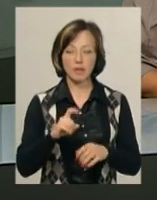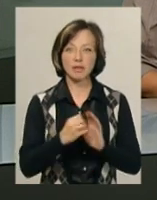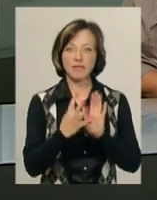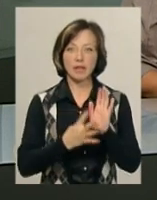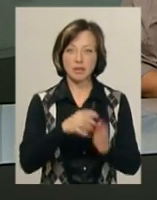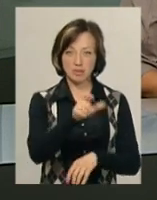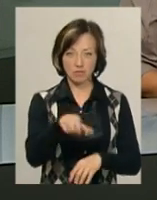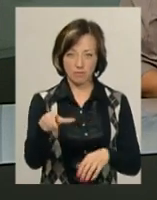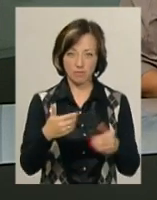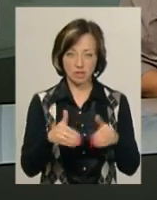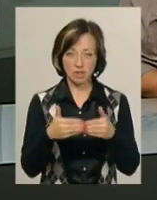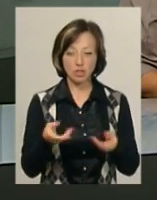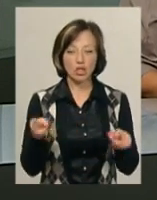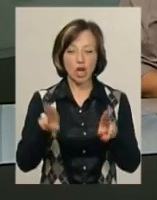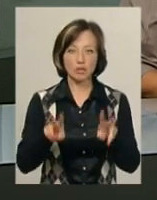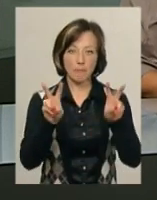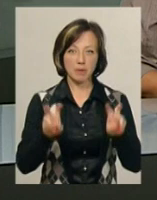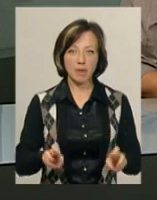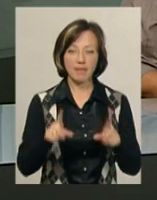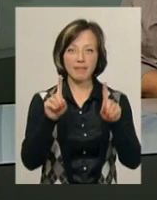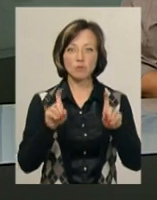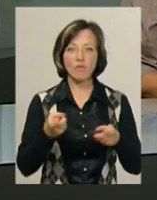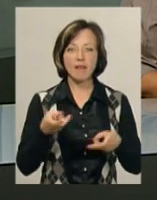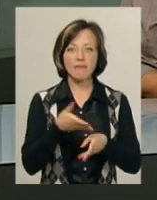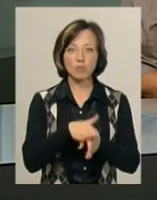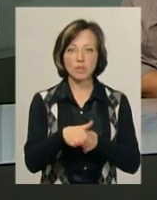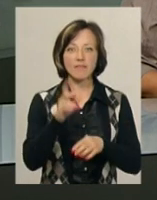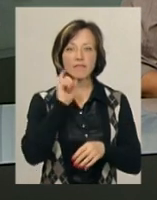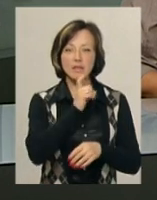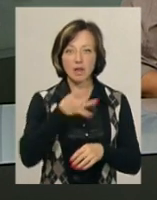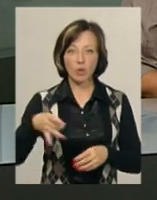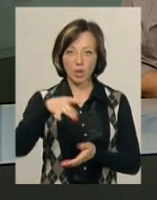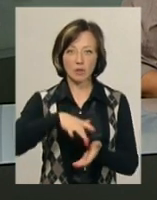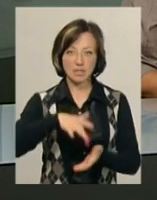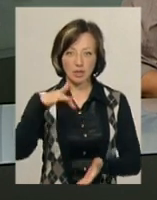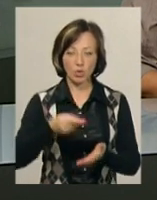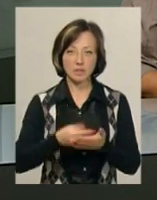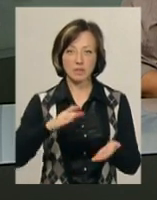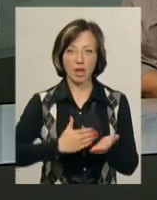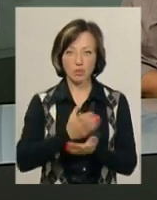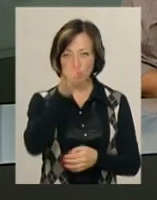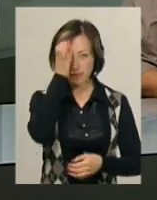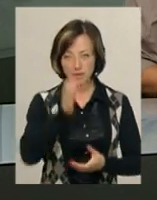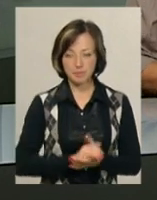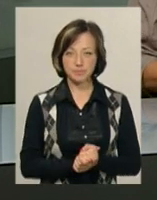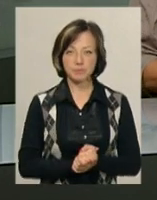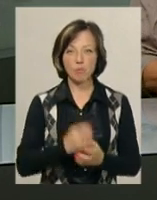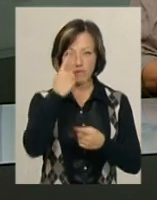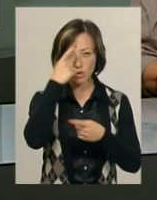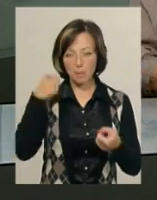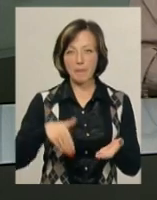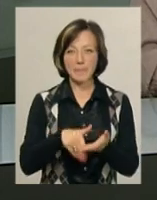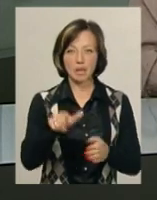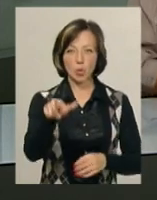19 абітурієнтів. З решти предметів тестування відбудеться у Вінниці в Регіональному центрі оцінювання якості освіти, повідомила